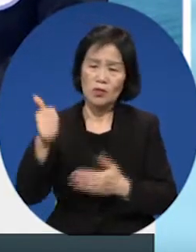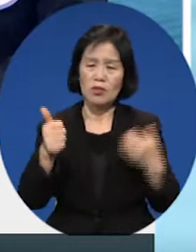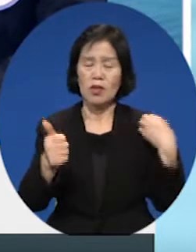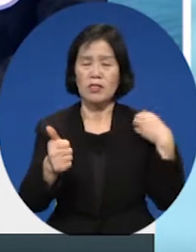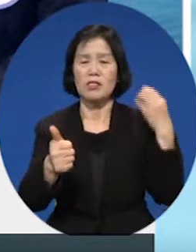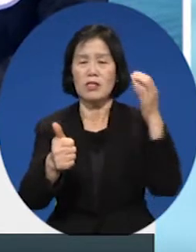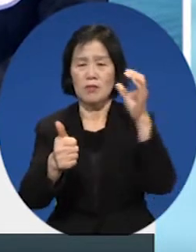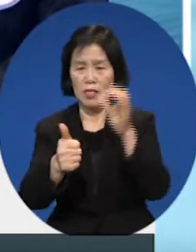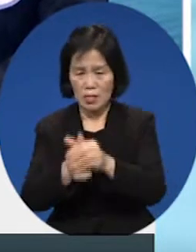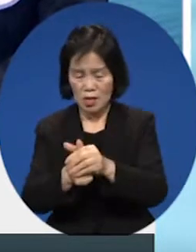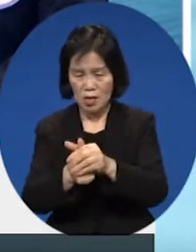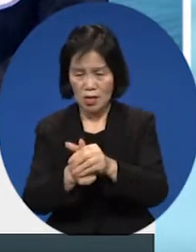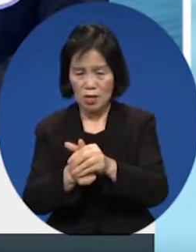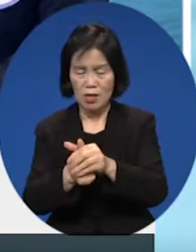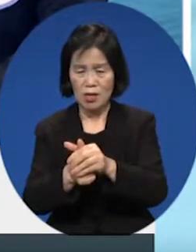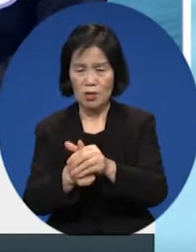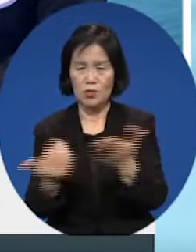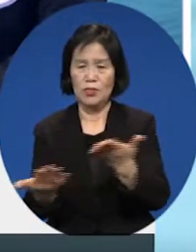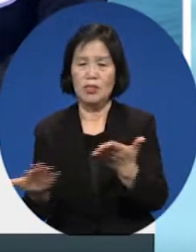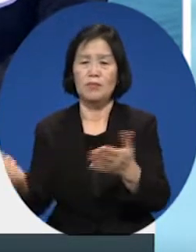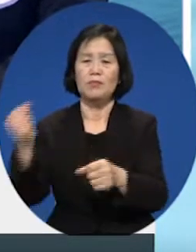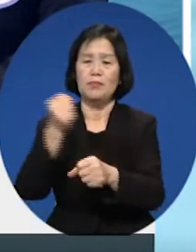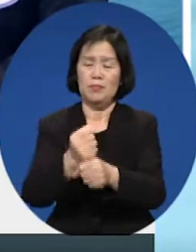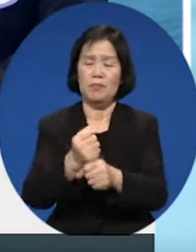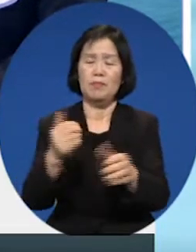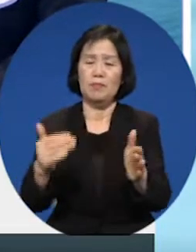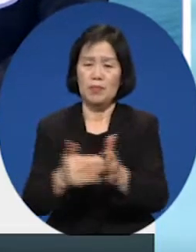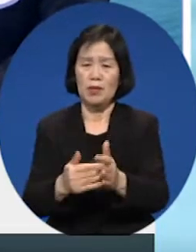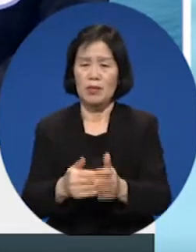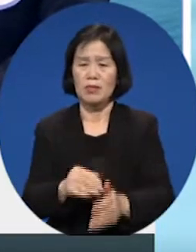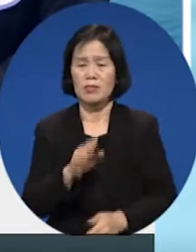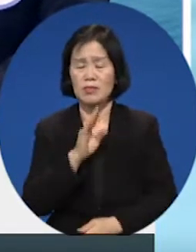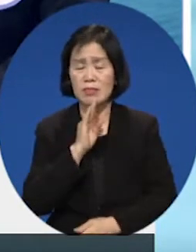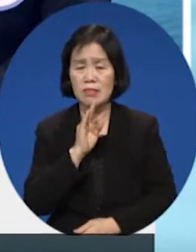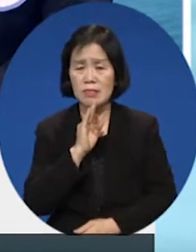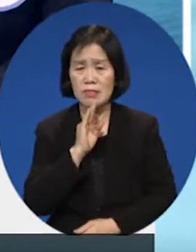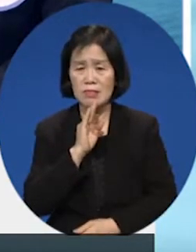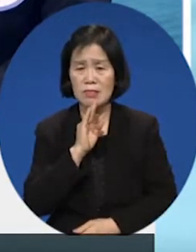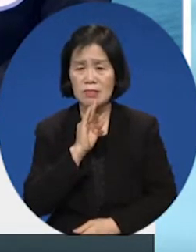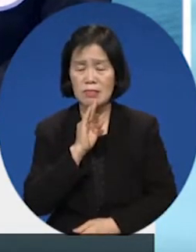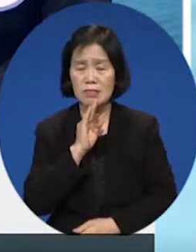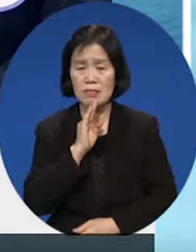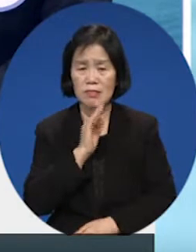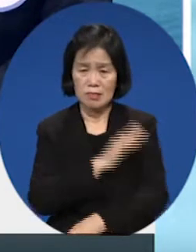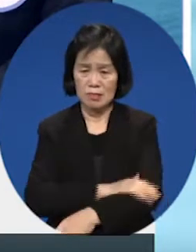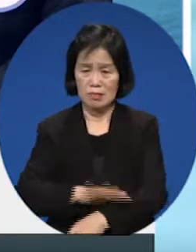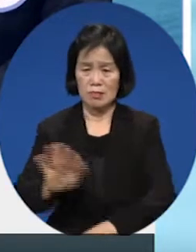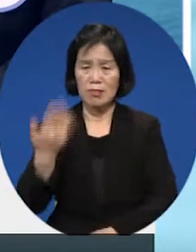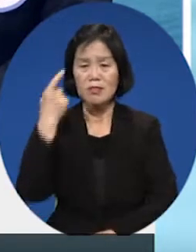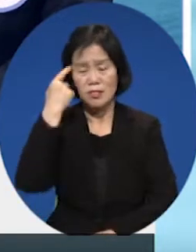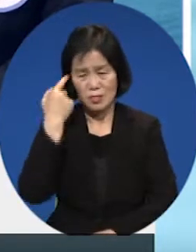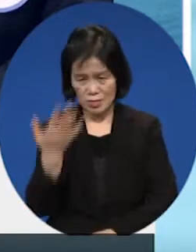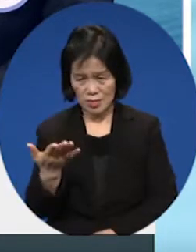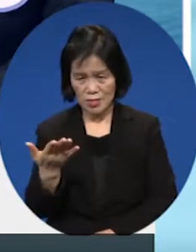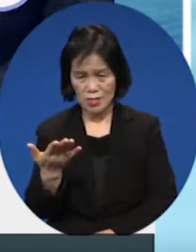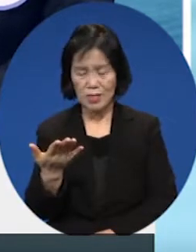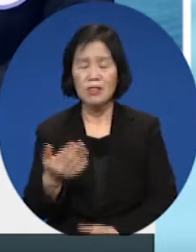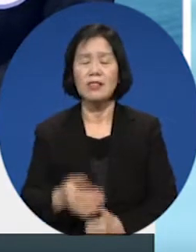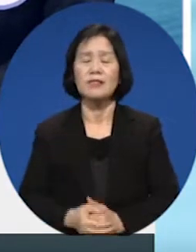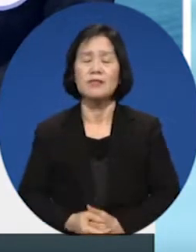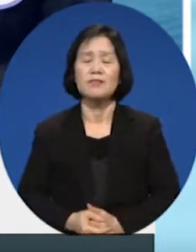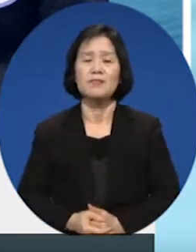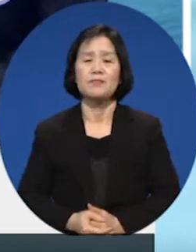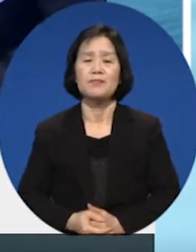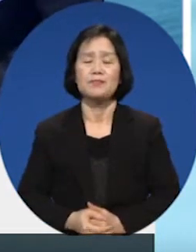것으로 복귀를 했는데 과연 이것이 적절한 처신이 얻는 야 라는 생각이 듭니다